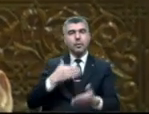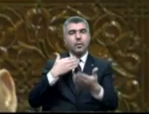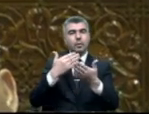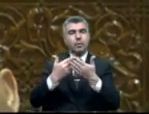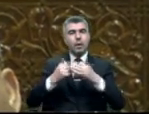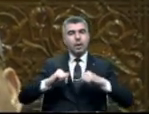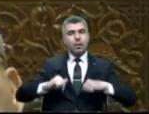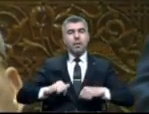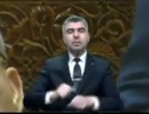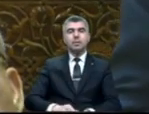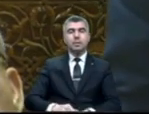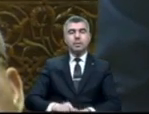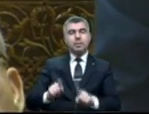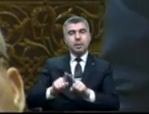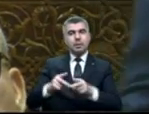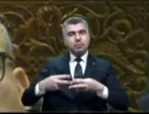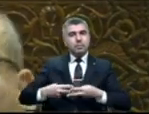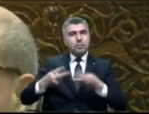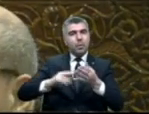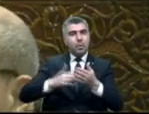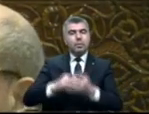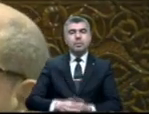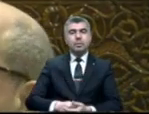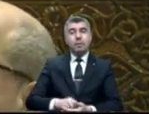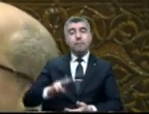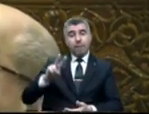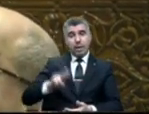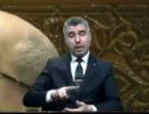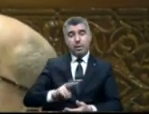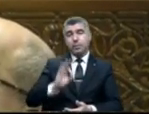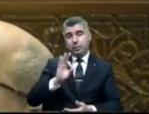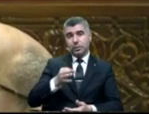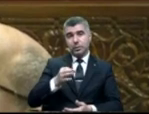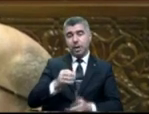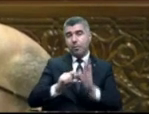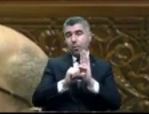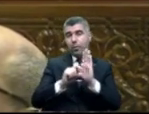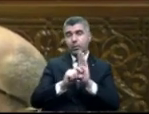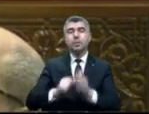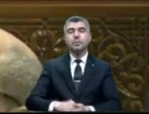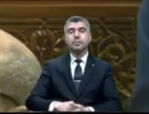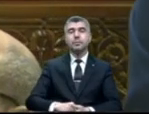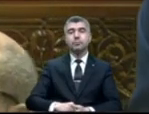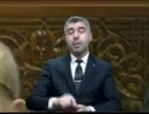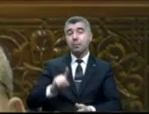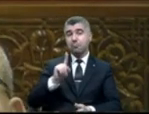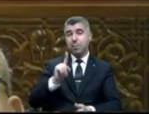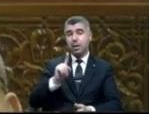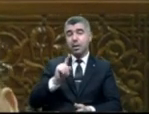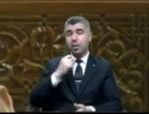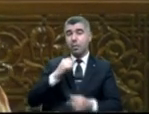السيدة الوزيرة على ما تقدمت به، في الحقيقة هو في صلب الموضوع، ولكن السيدة